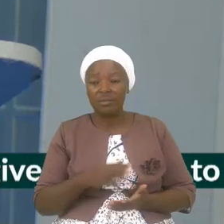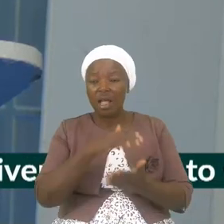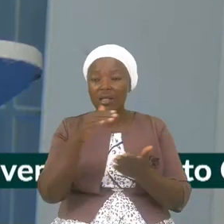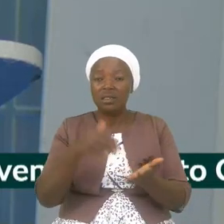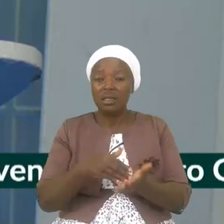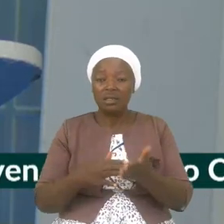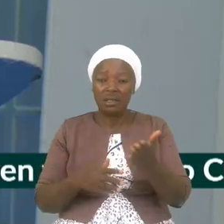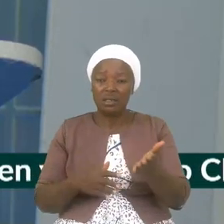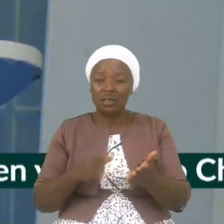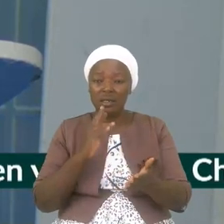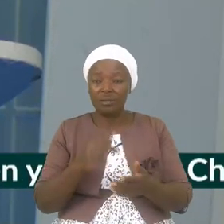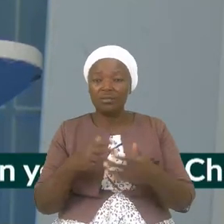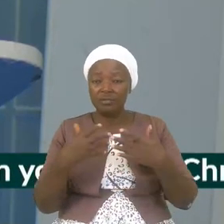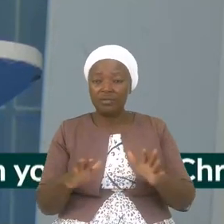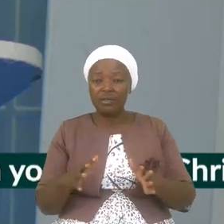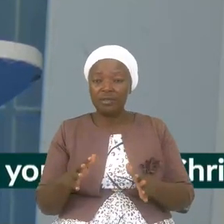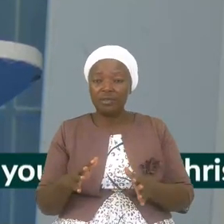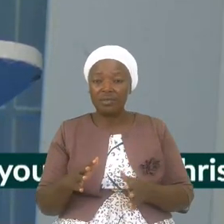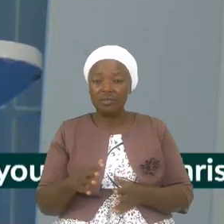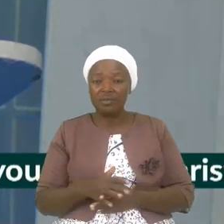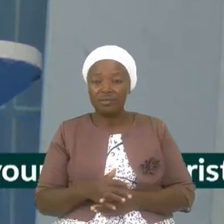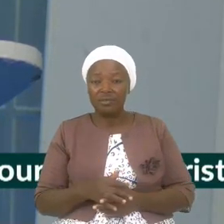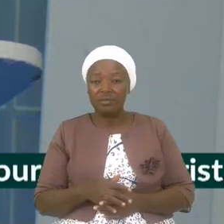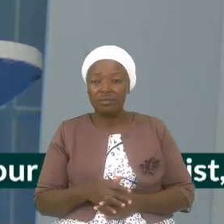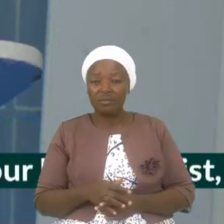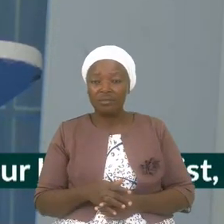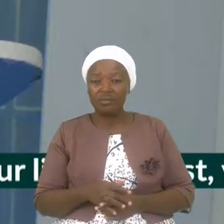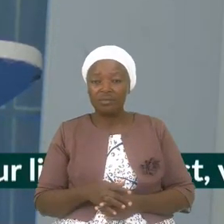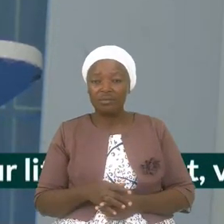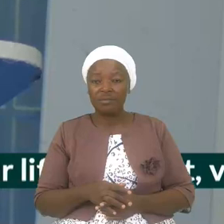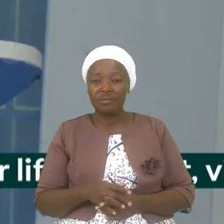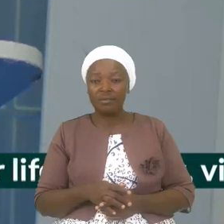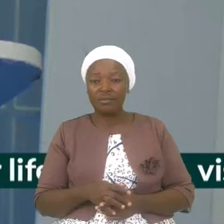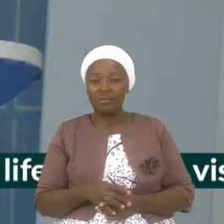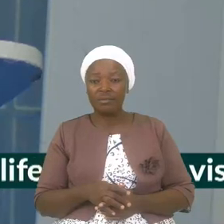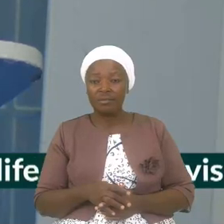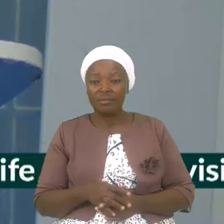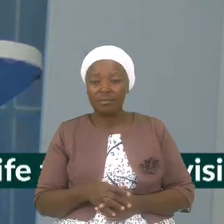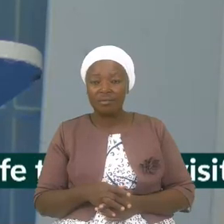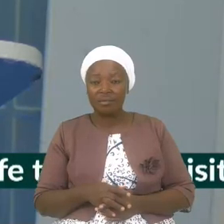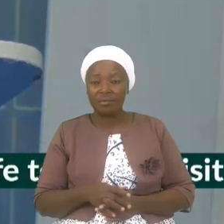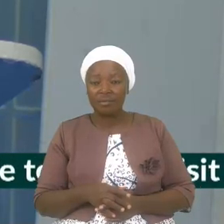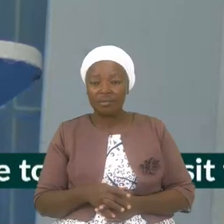Et au centre là, est-ce qu'on peut voir? Occupons-nous rapidement.